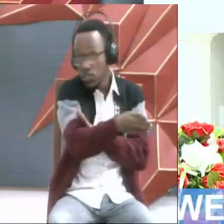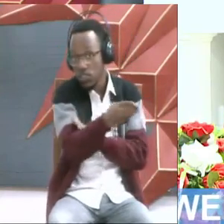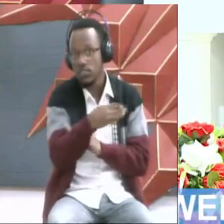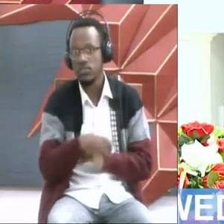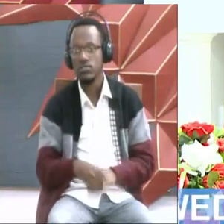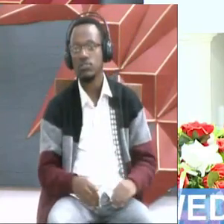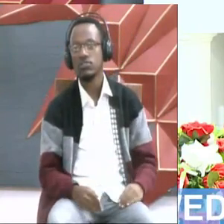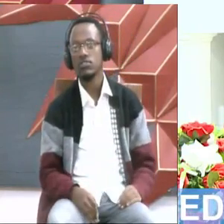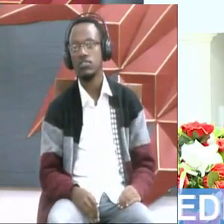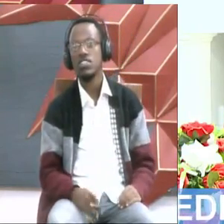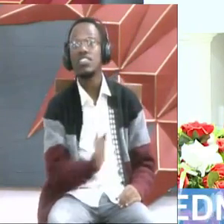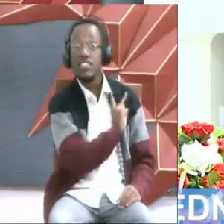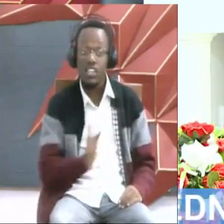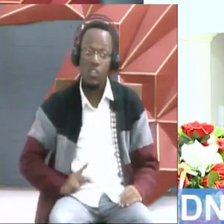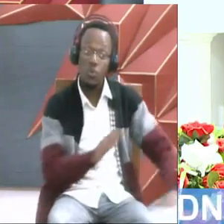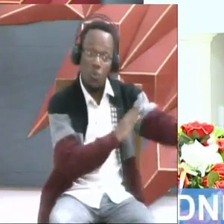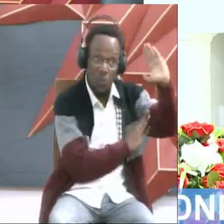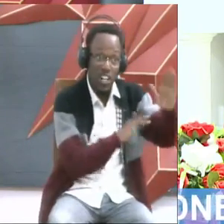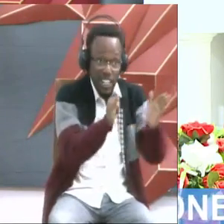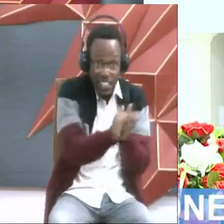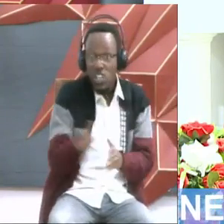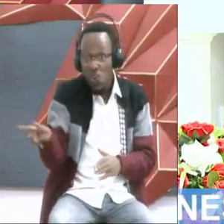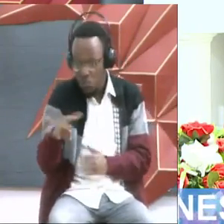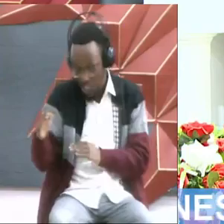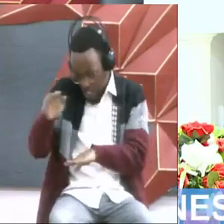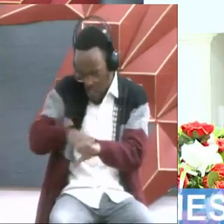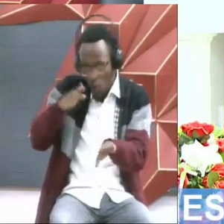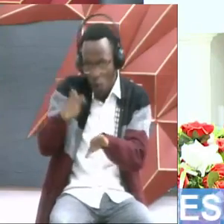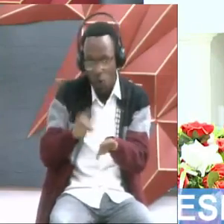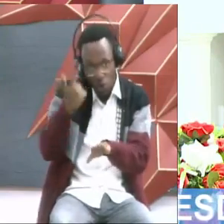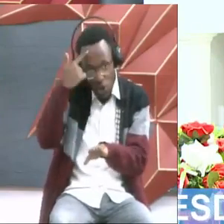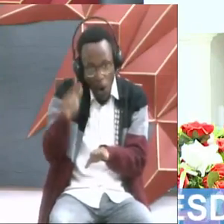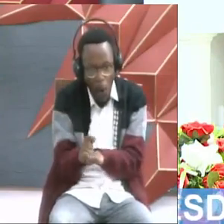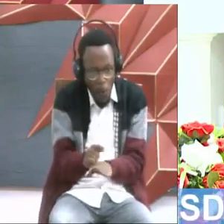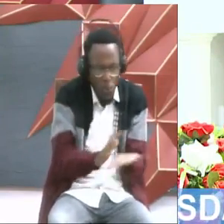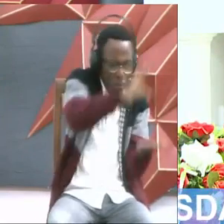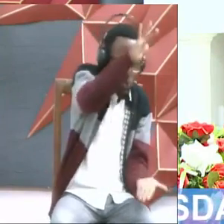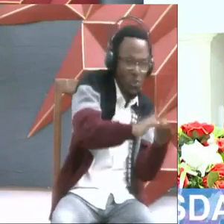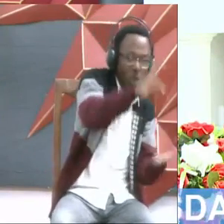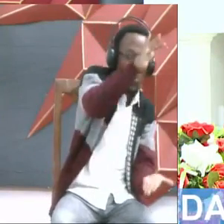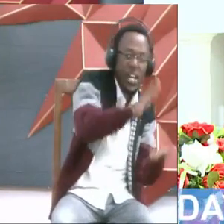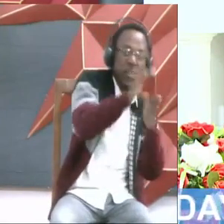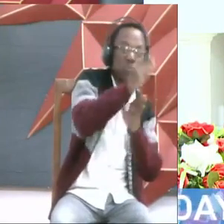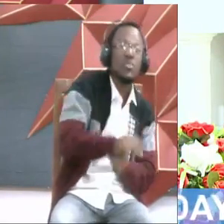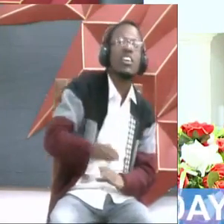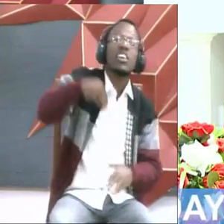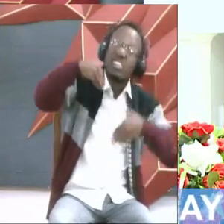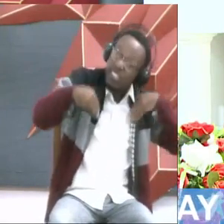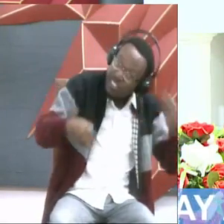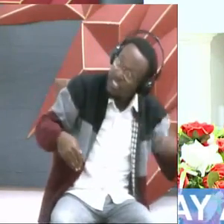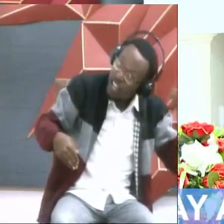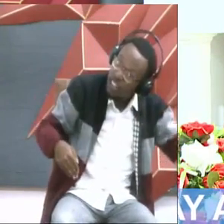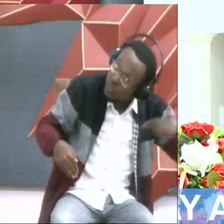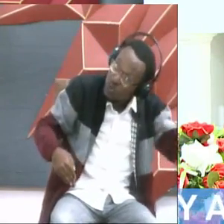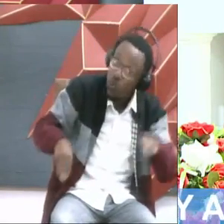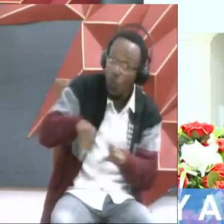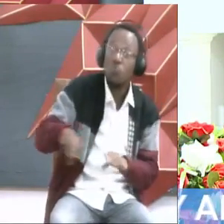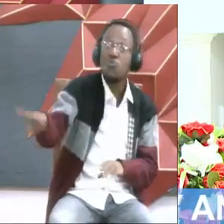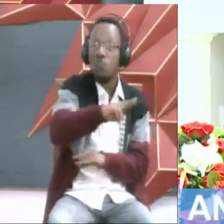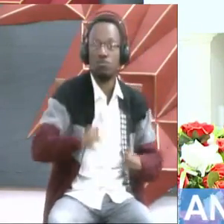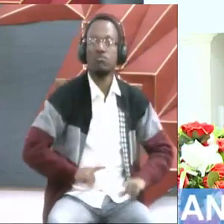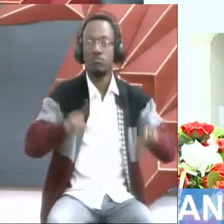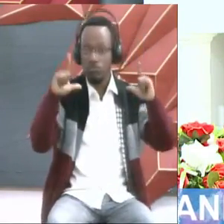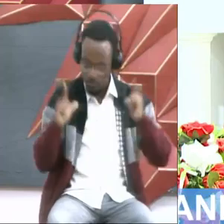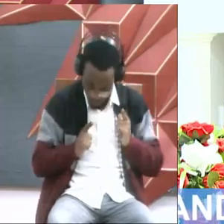bw'Imana nibwo mwegeranirijwe guhesha icyubahiro iminsi yose yo kubaho